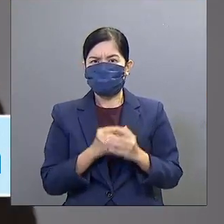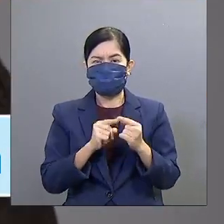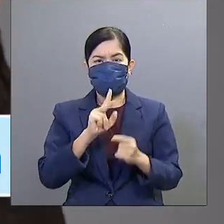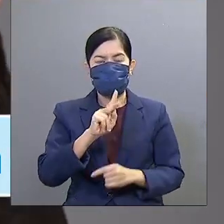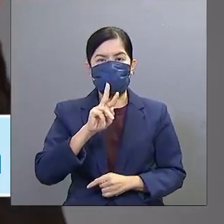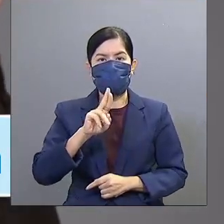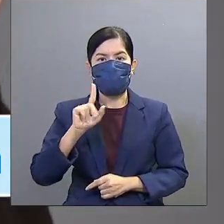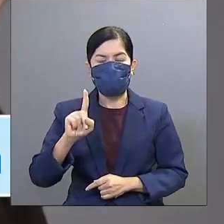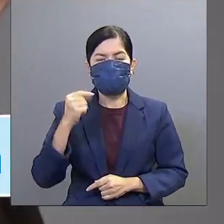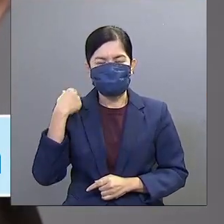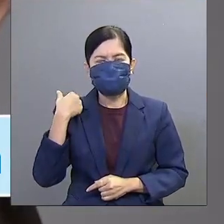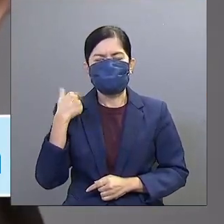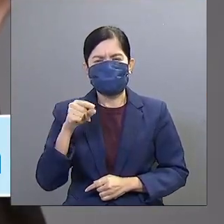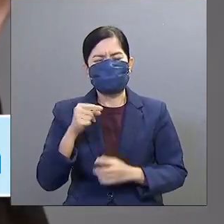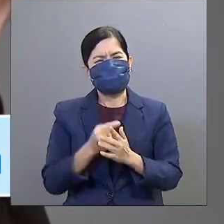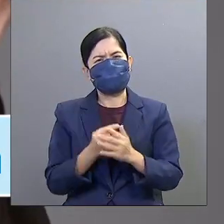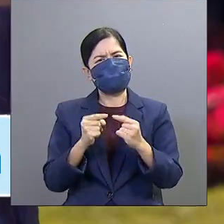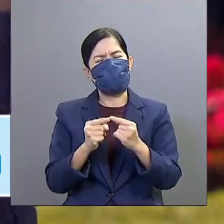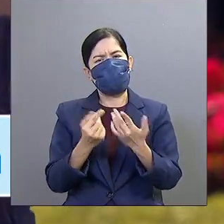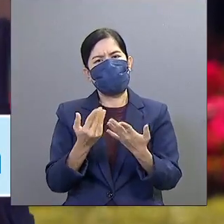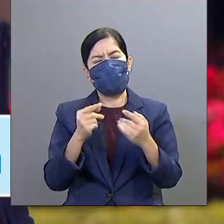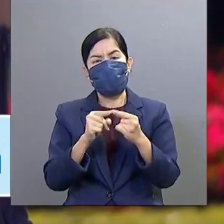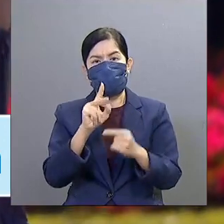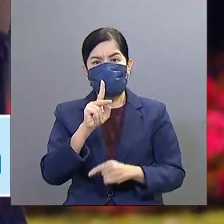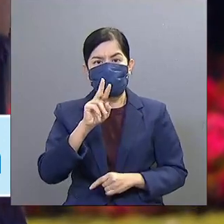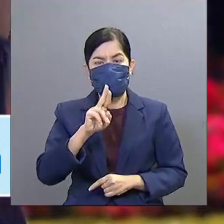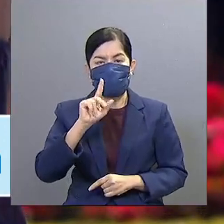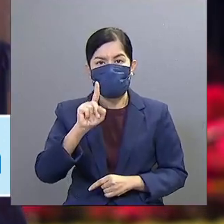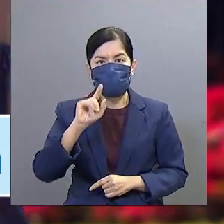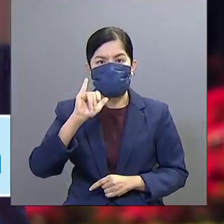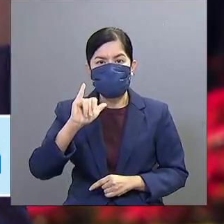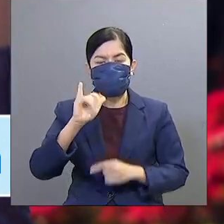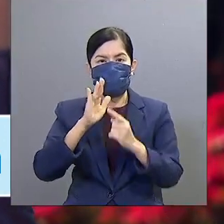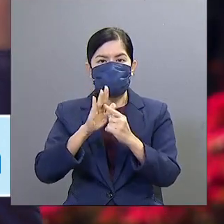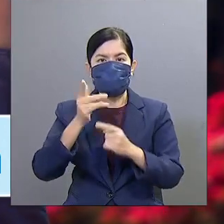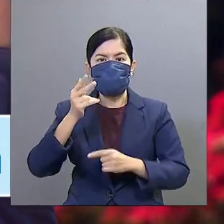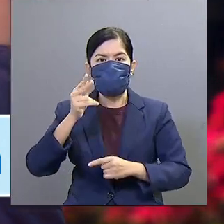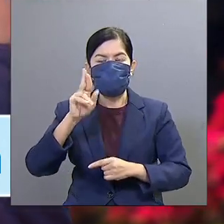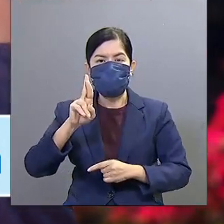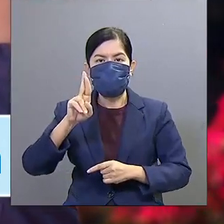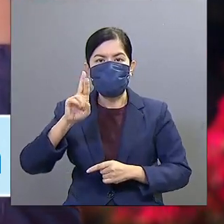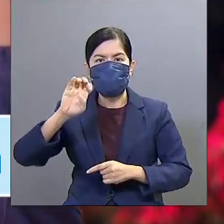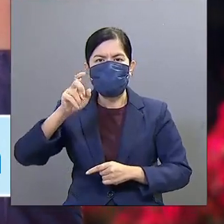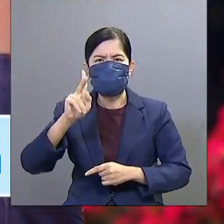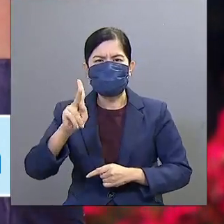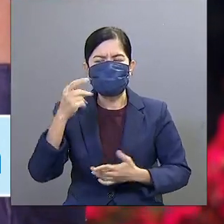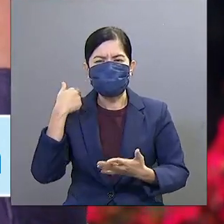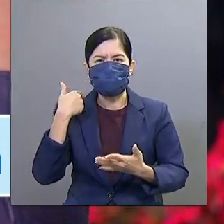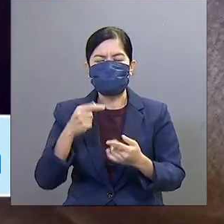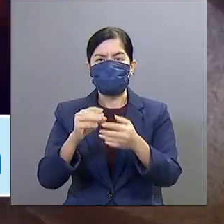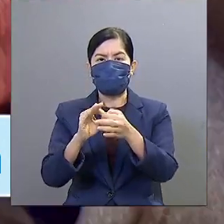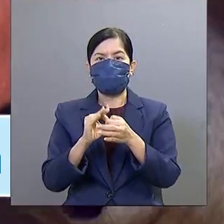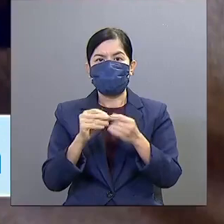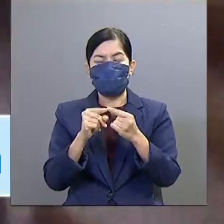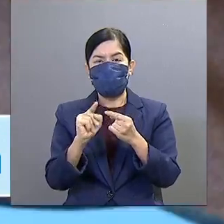มีเกิดได้แต่น้อยอีกประเด็นคือกรดยูริกครับที่สูงทำให้ไตเรื้อรังที่มีอยู่เสื่อมเร็วขึ้นเนื่องจากฮอร์โมนเอสโตรเจนนั้น